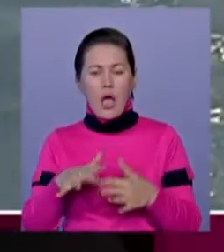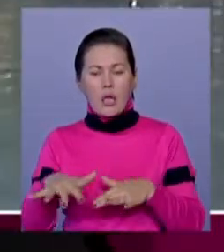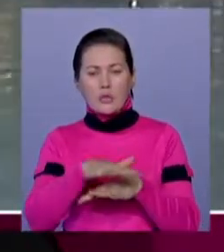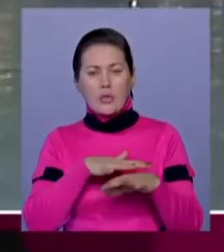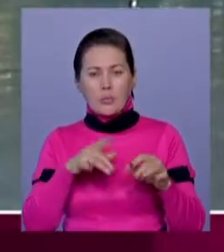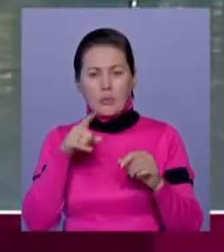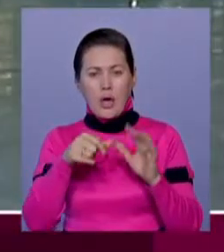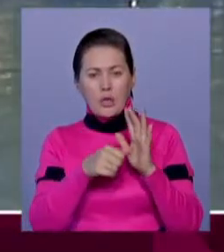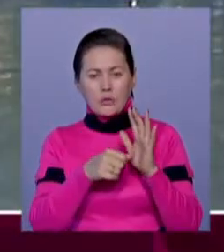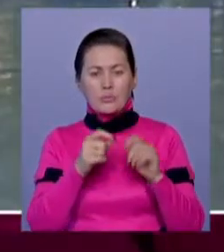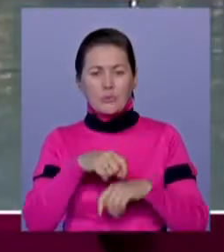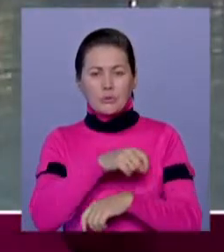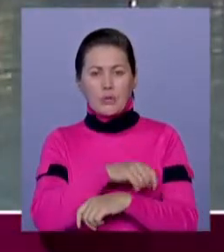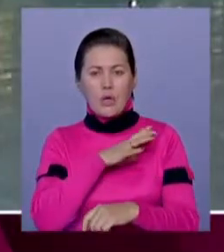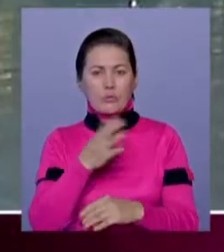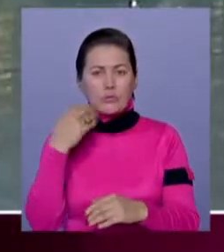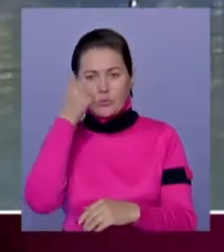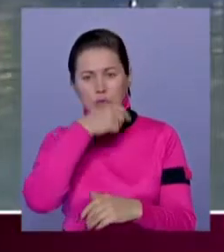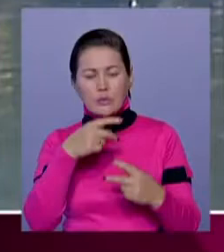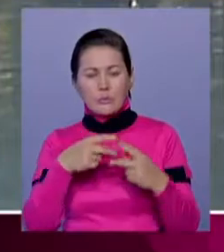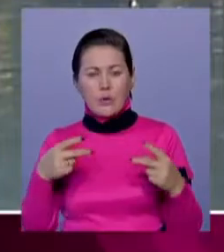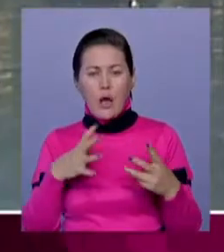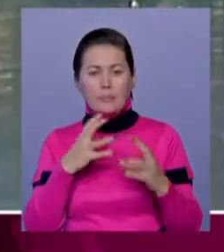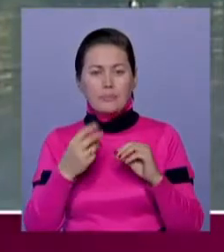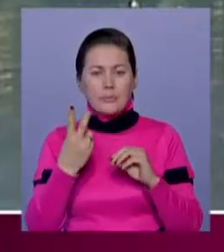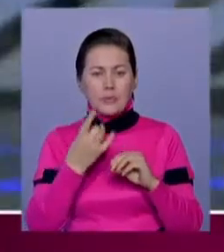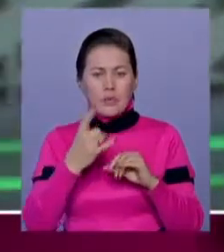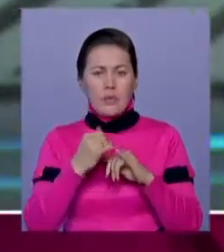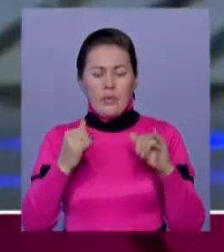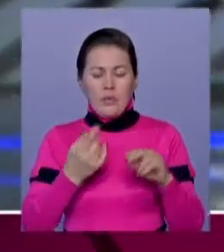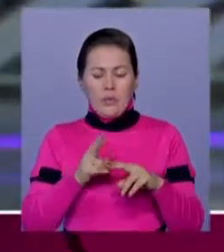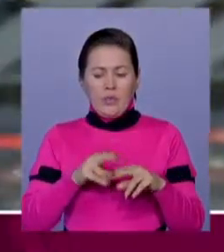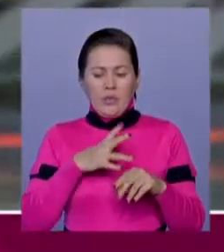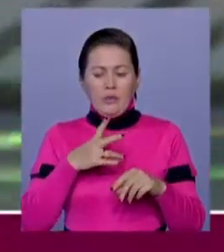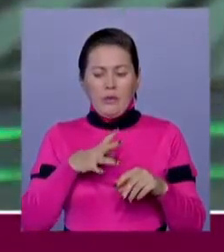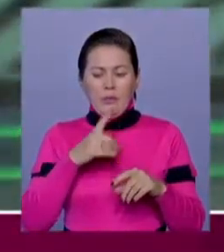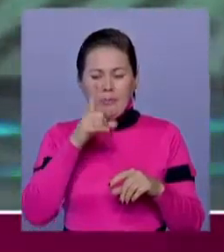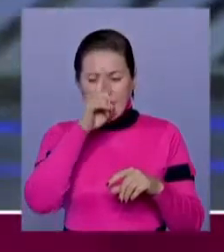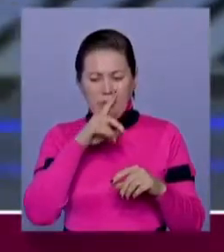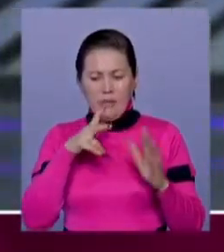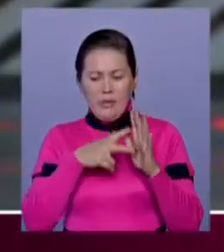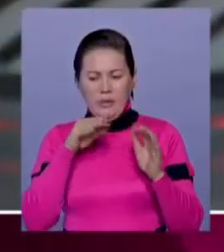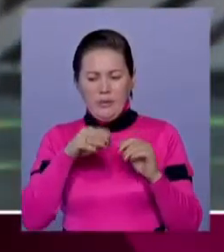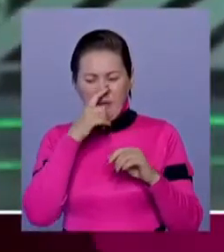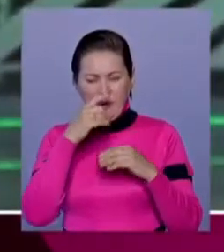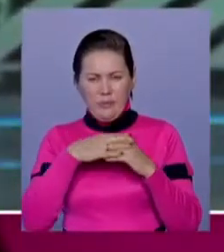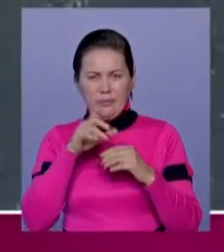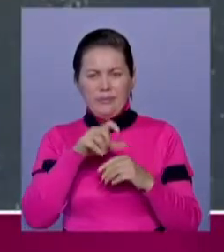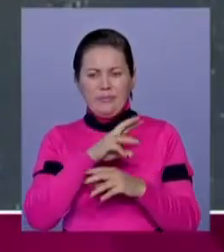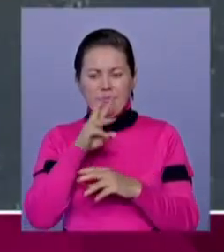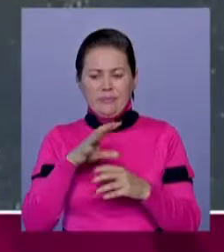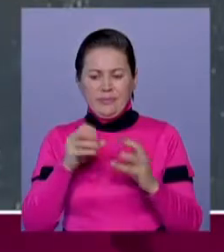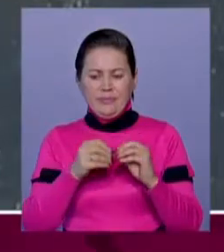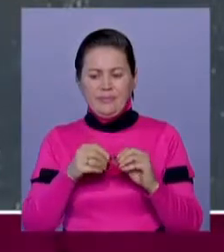аумағы 1600 шаршы метр, өткен жылмен салыстырғанда көлемі 2 есеге үлкен. Бір айда 8000-ға жуық адамды қамти алады.